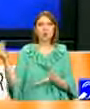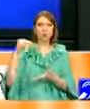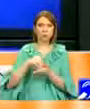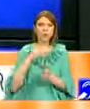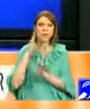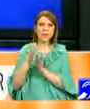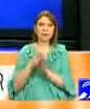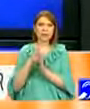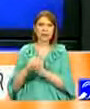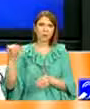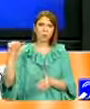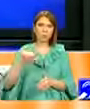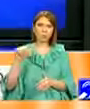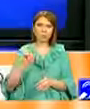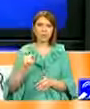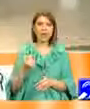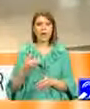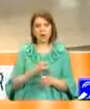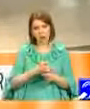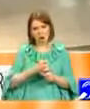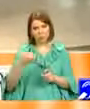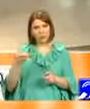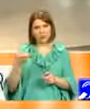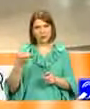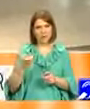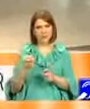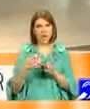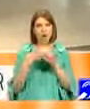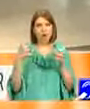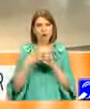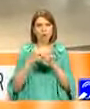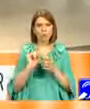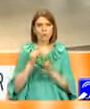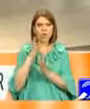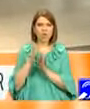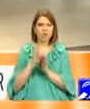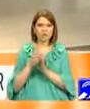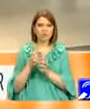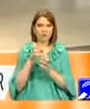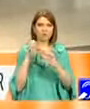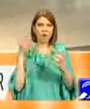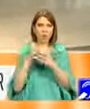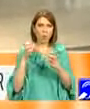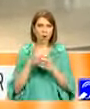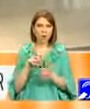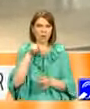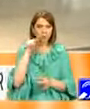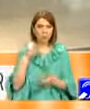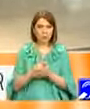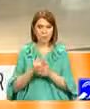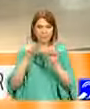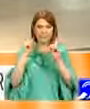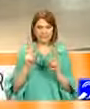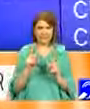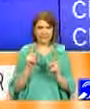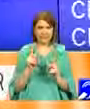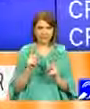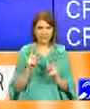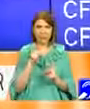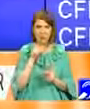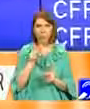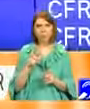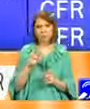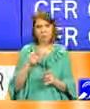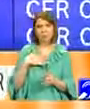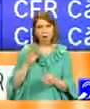trenuri diesel care au tractat locomotivele și vagoanele de călători până la stațiile unde